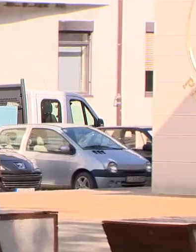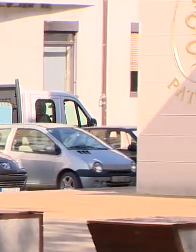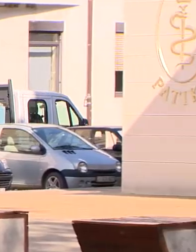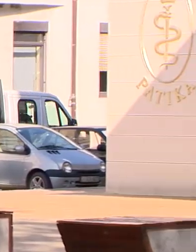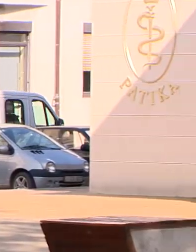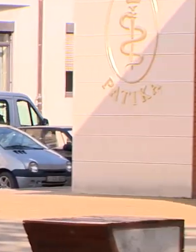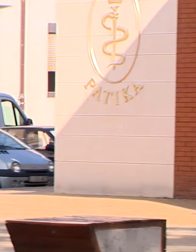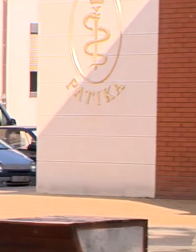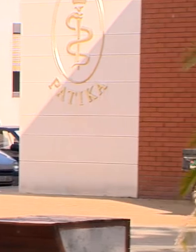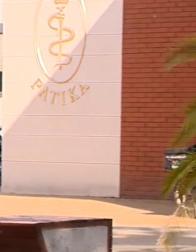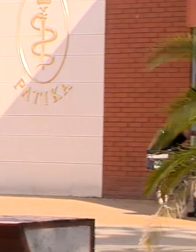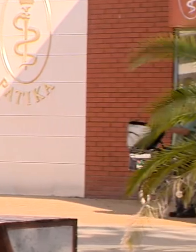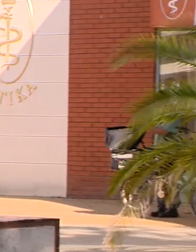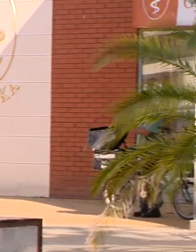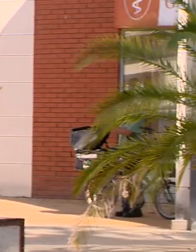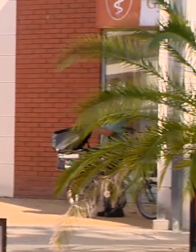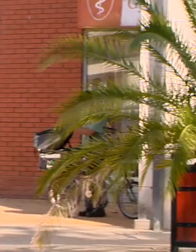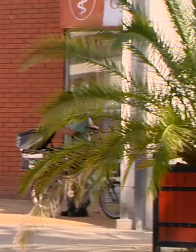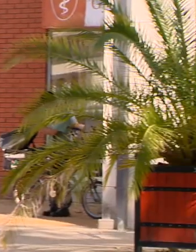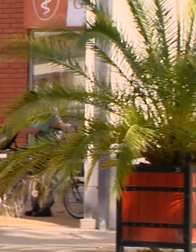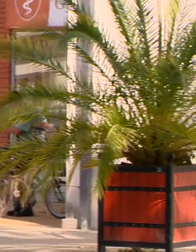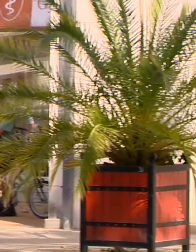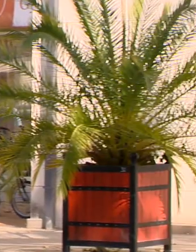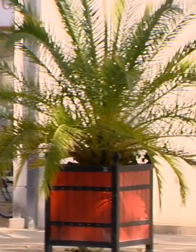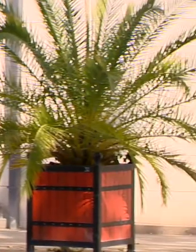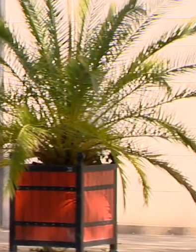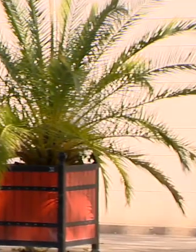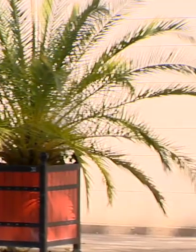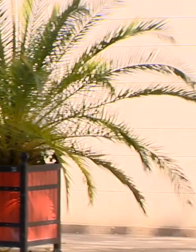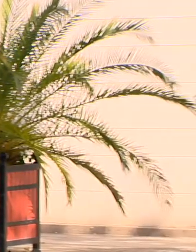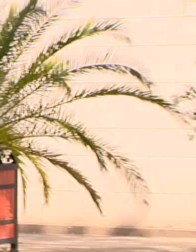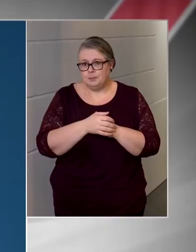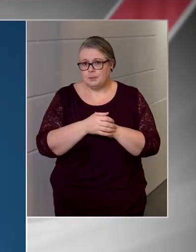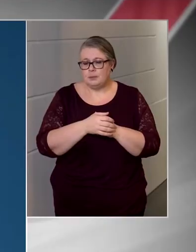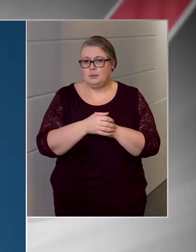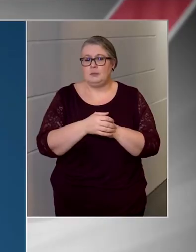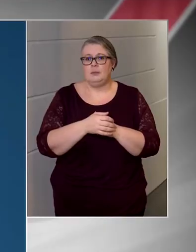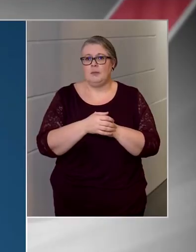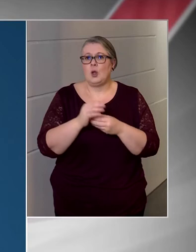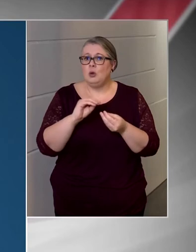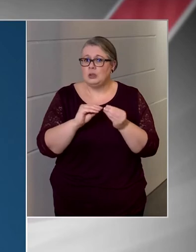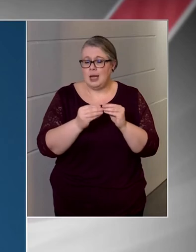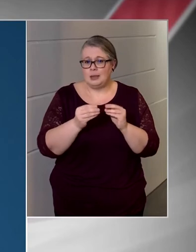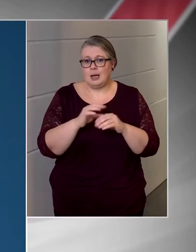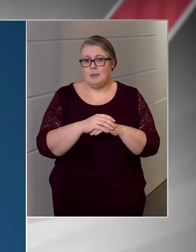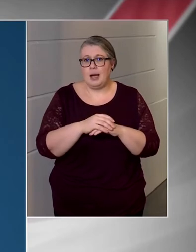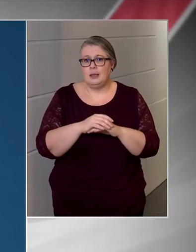A kormány a járvány lassítása érdekében a maszkviselés szabályait is szigorította. Az